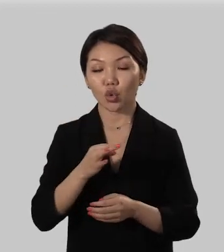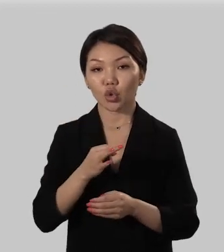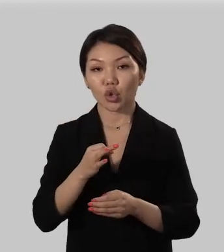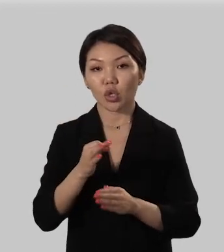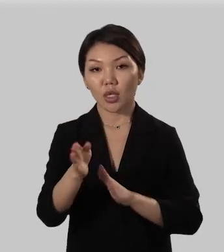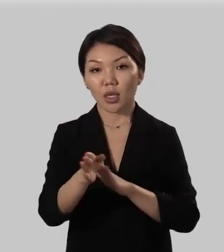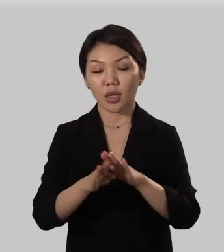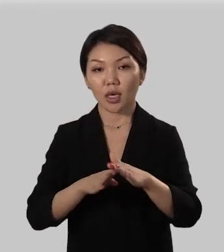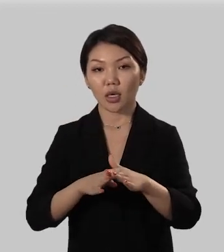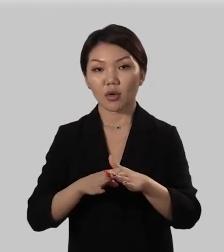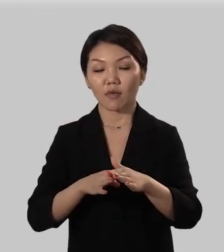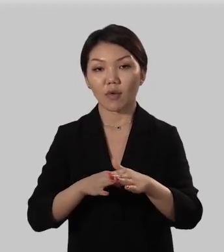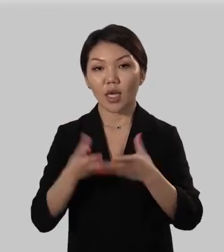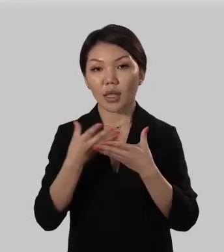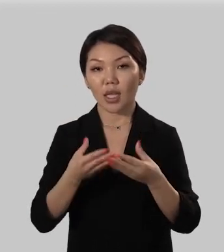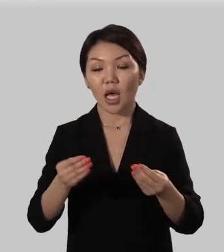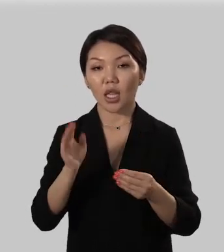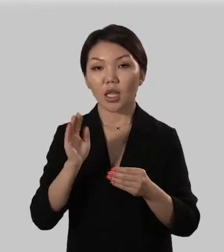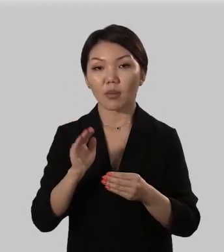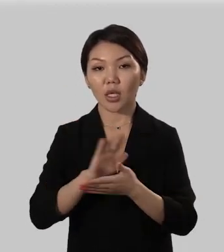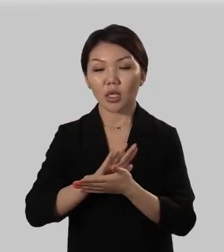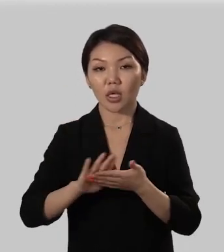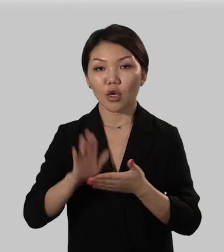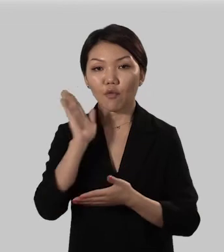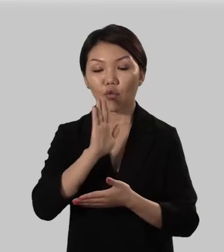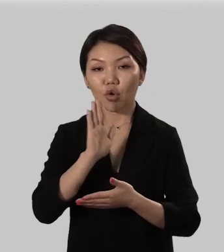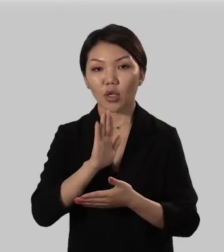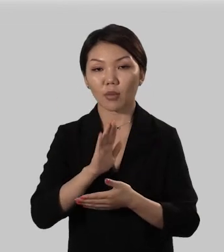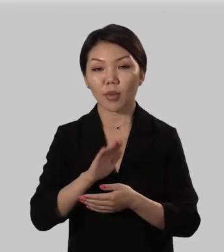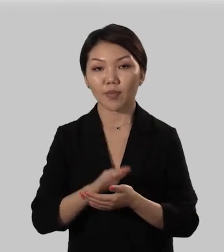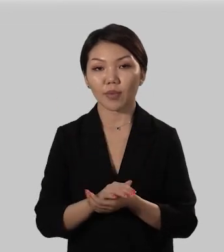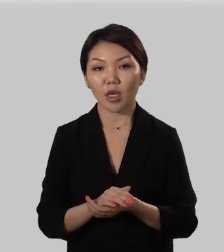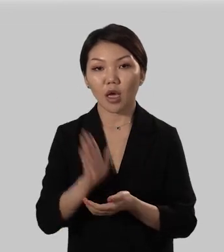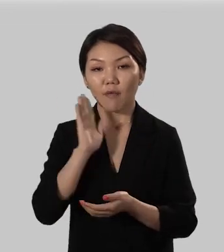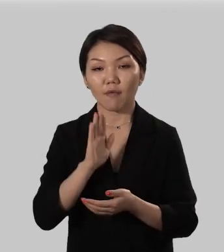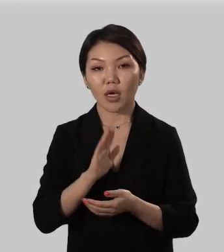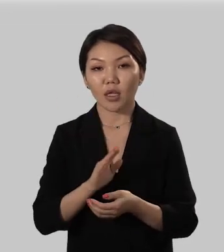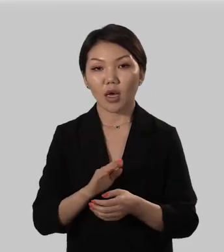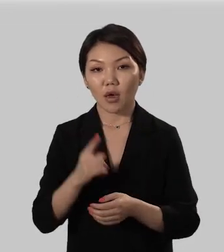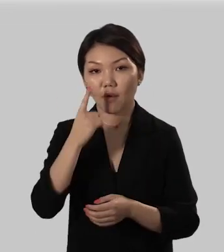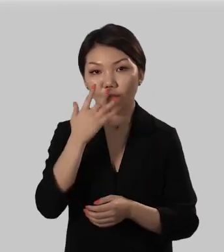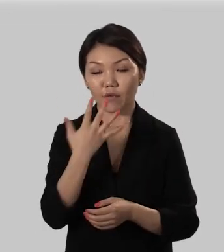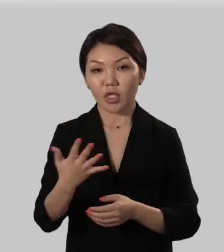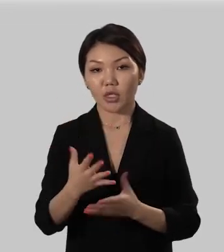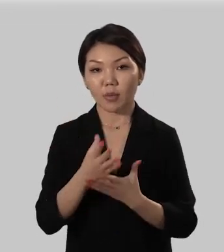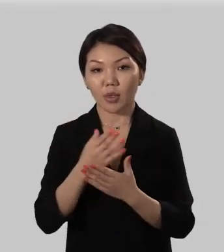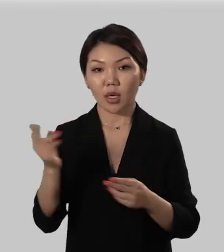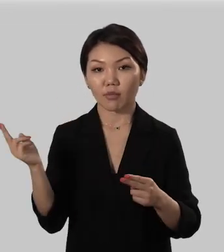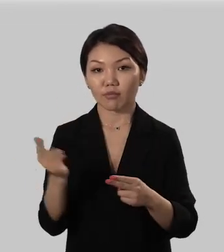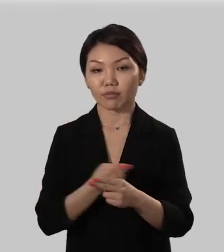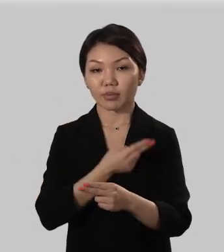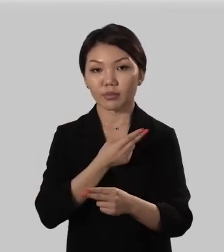талыми водами ледника и нальчик вода внезапно покидает его сходу исчезает